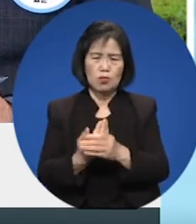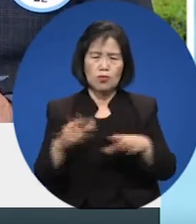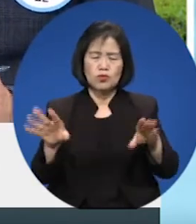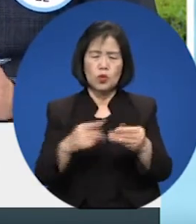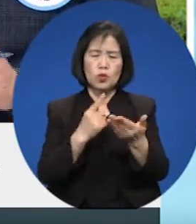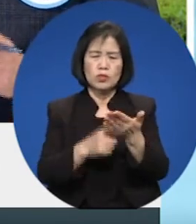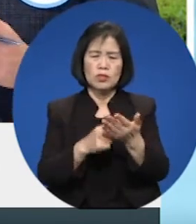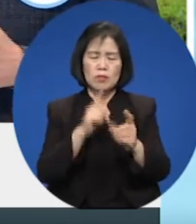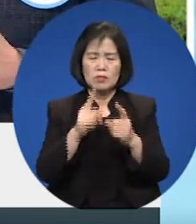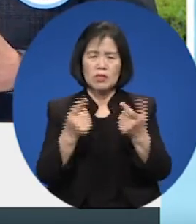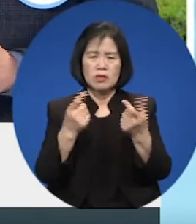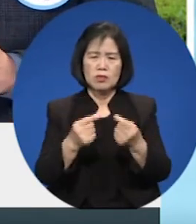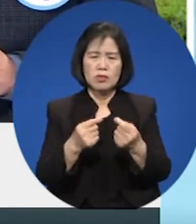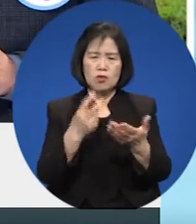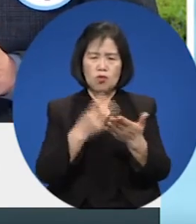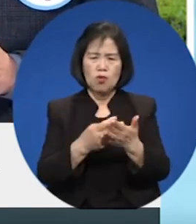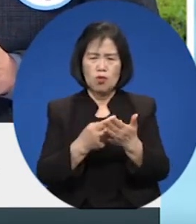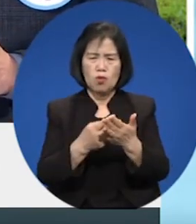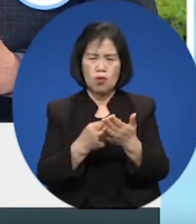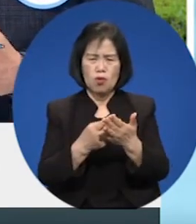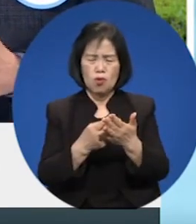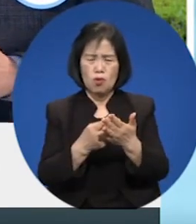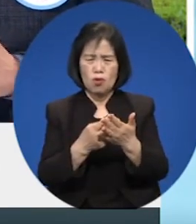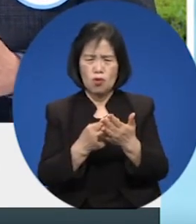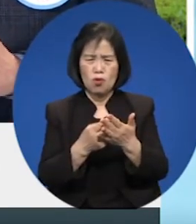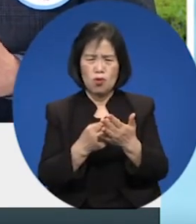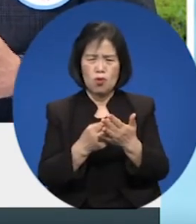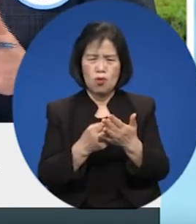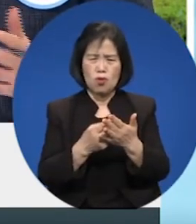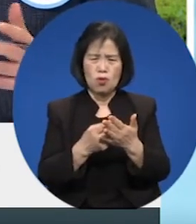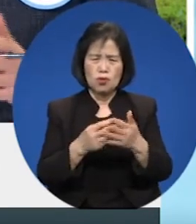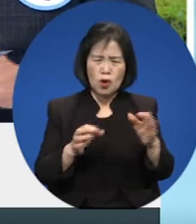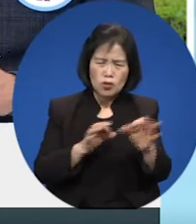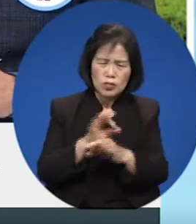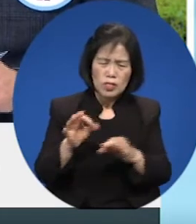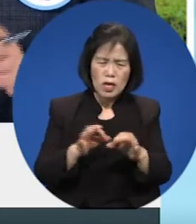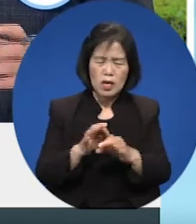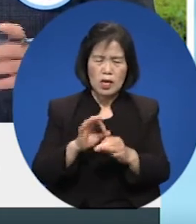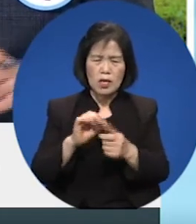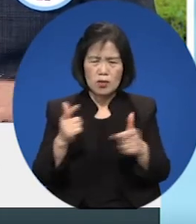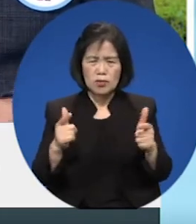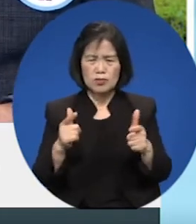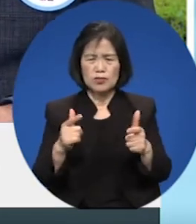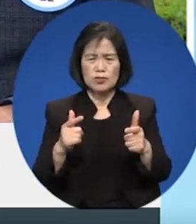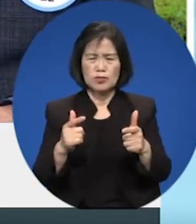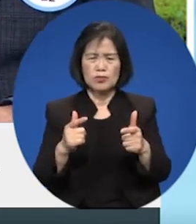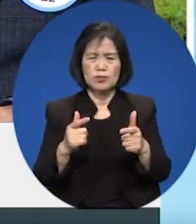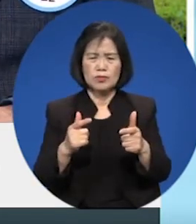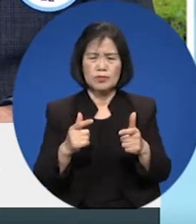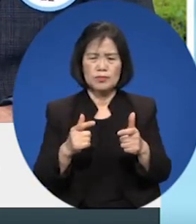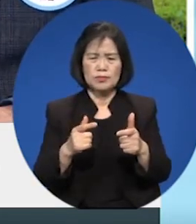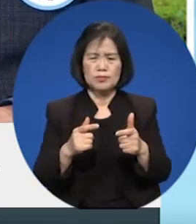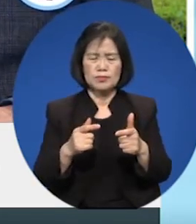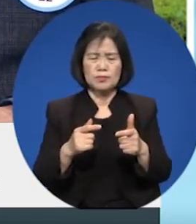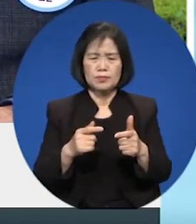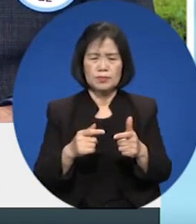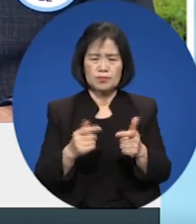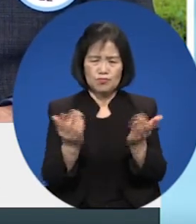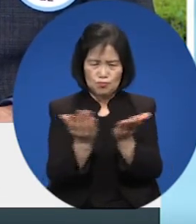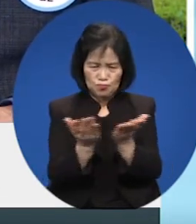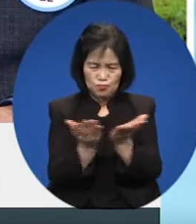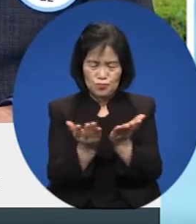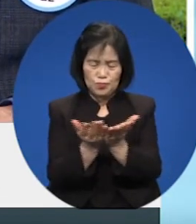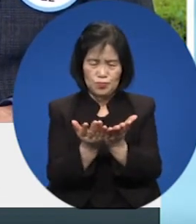말씀하실 때 개헌을 원 포 인 개선해서 경제 유전 이런 부분들 뭐 어떻게 우리가 맞는 방향 그 다음에 토지